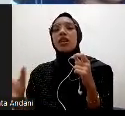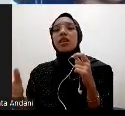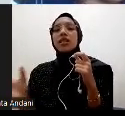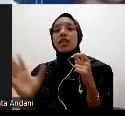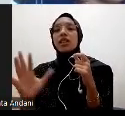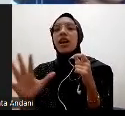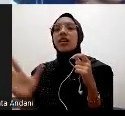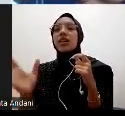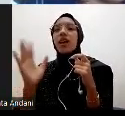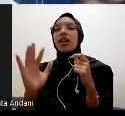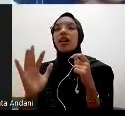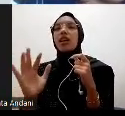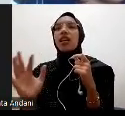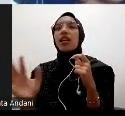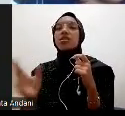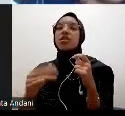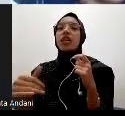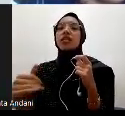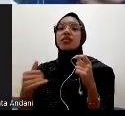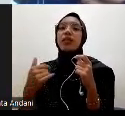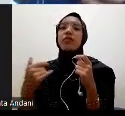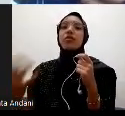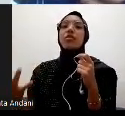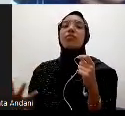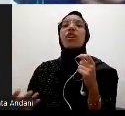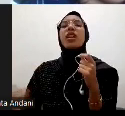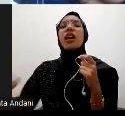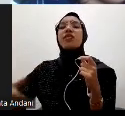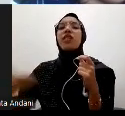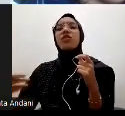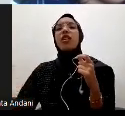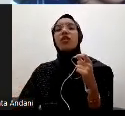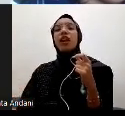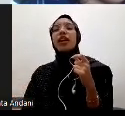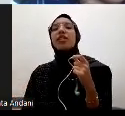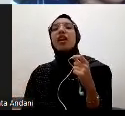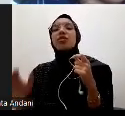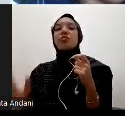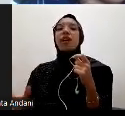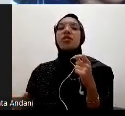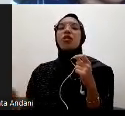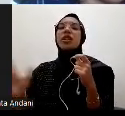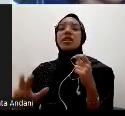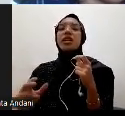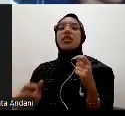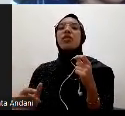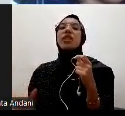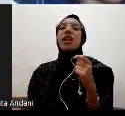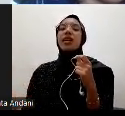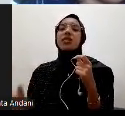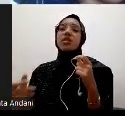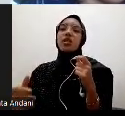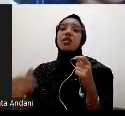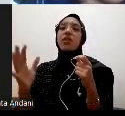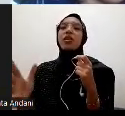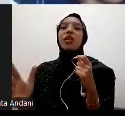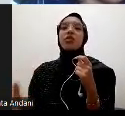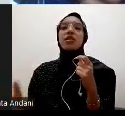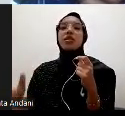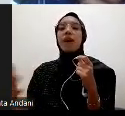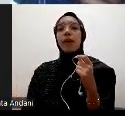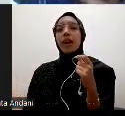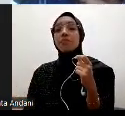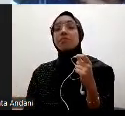sebenarnya tidak kecanduan smartphone juga, mungkin ada faktor-faktor lain. Cuma dominannya itu adalah kecanduan smartphone